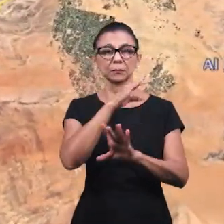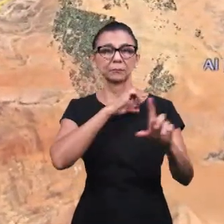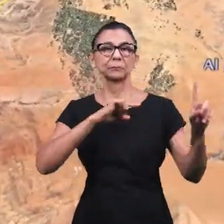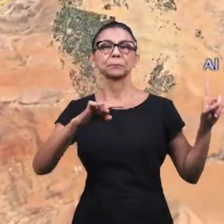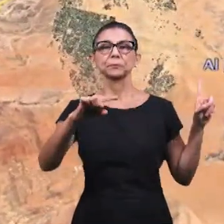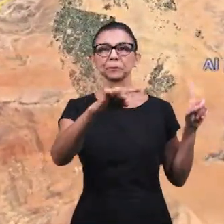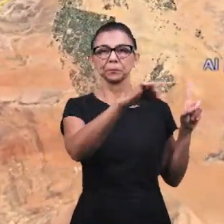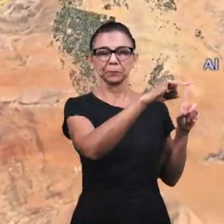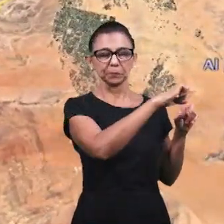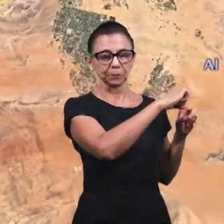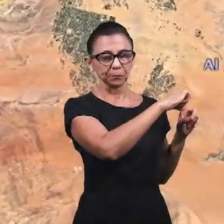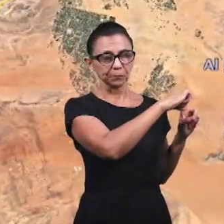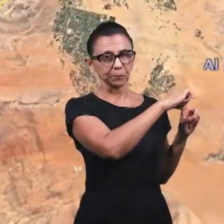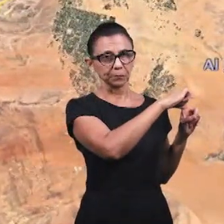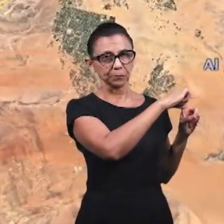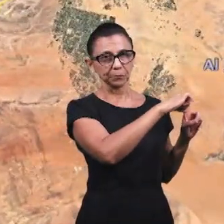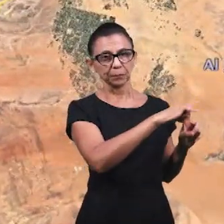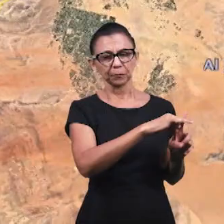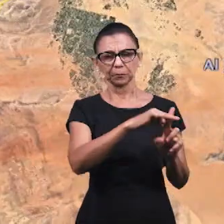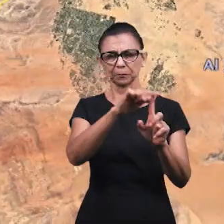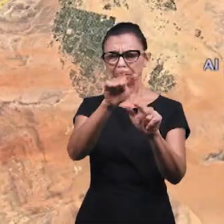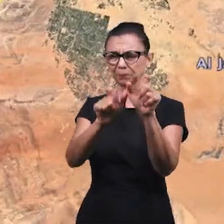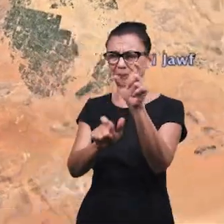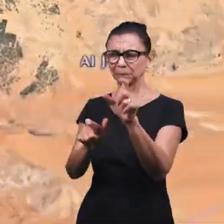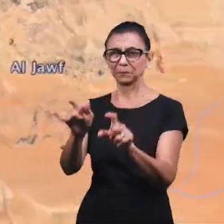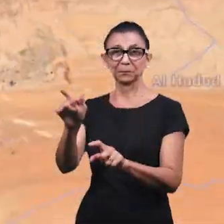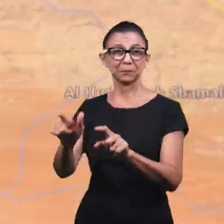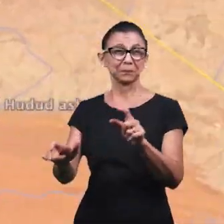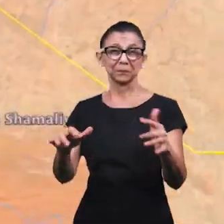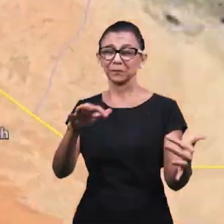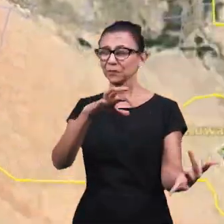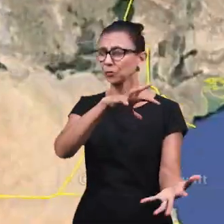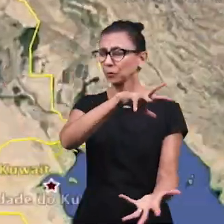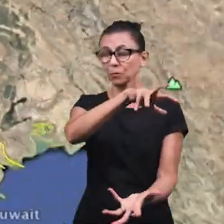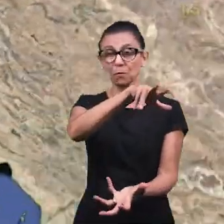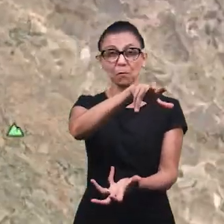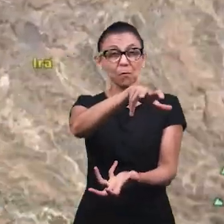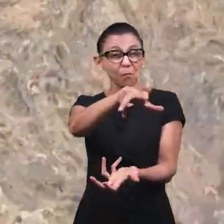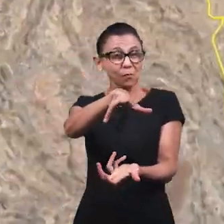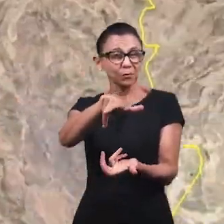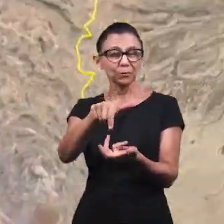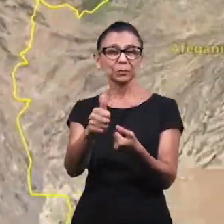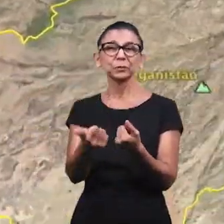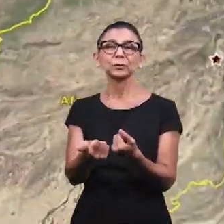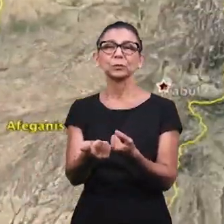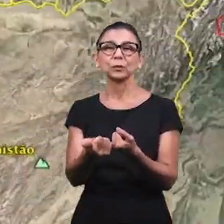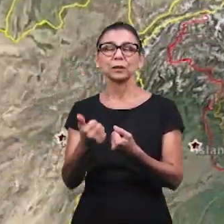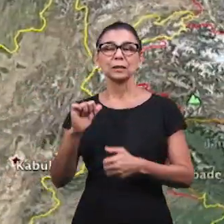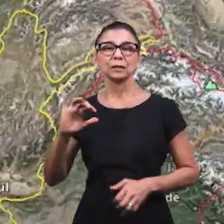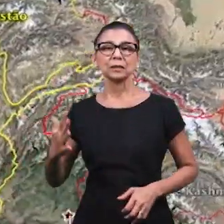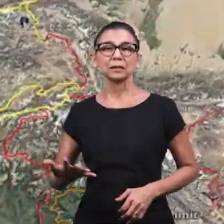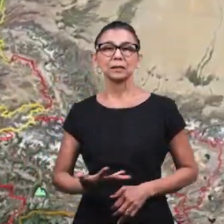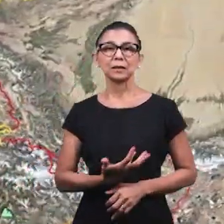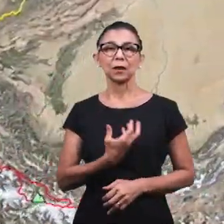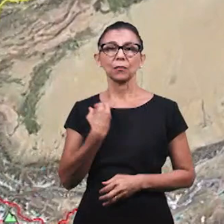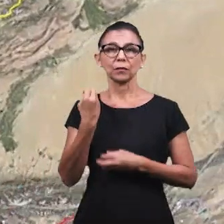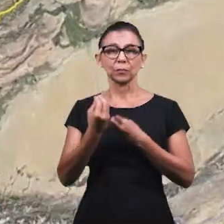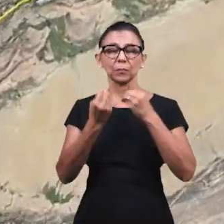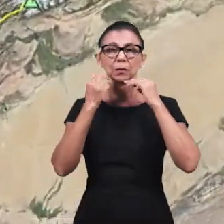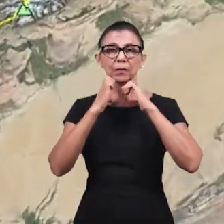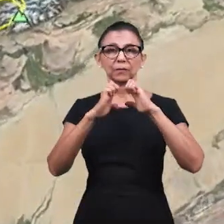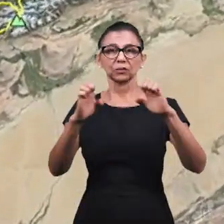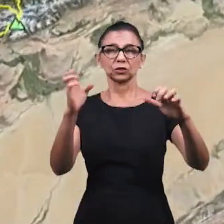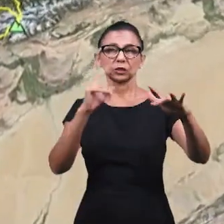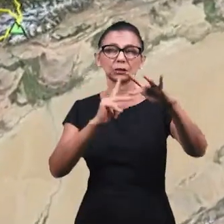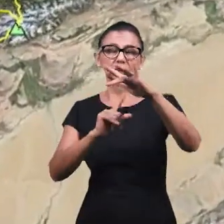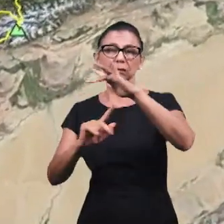à la veille de sa mort à la croix du calvaire. Des personnes de tout le monde sont touchés par l'Évangile